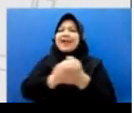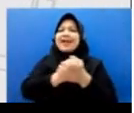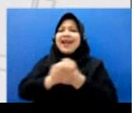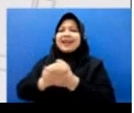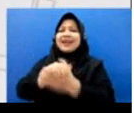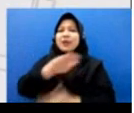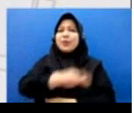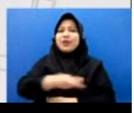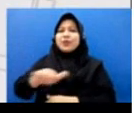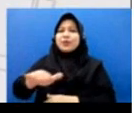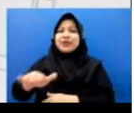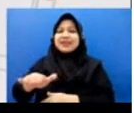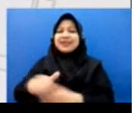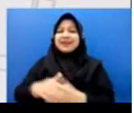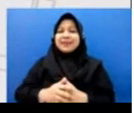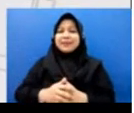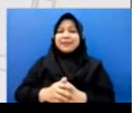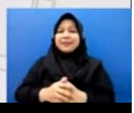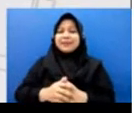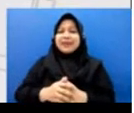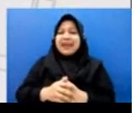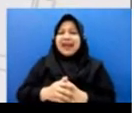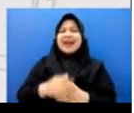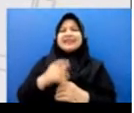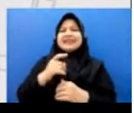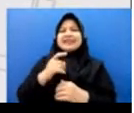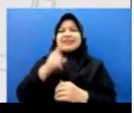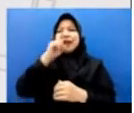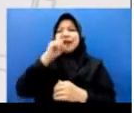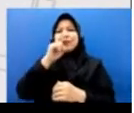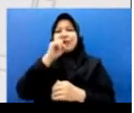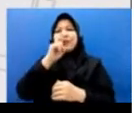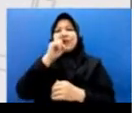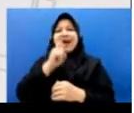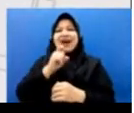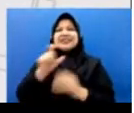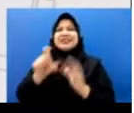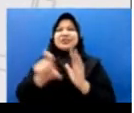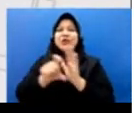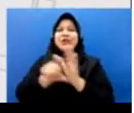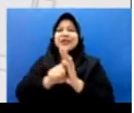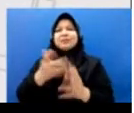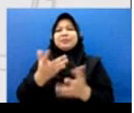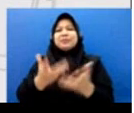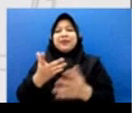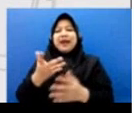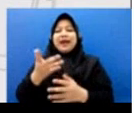Dalam hal ini, ceritanya kita mau bermain misalnya dengan Instagram.